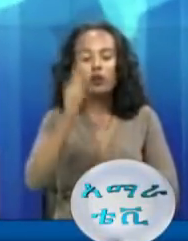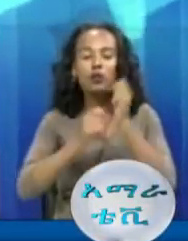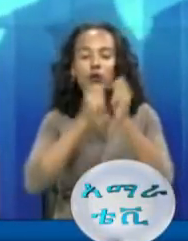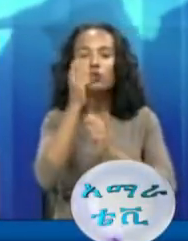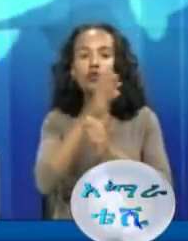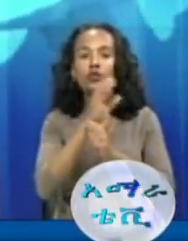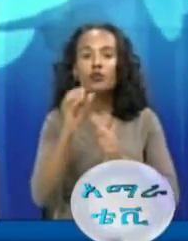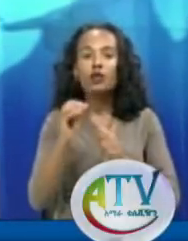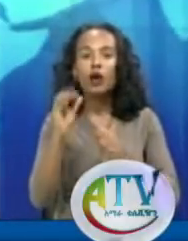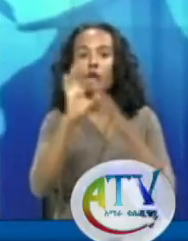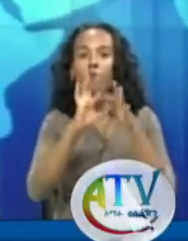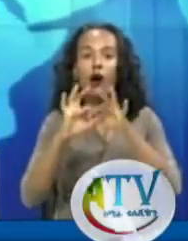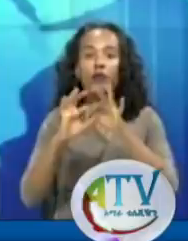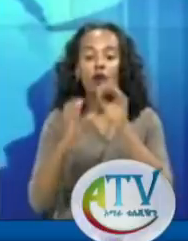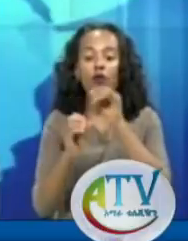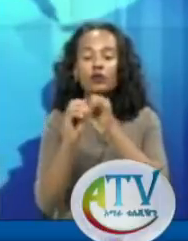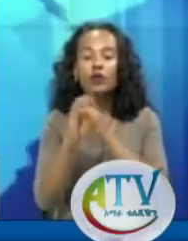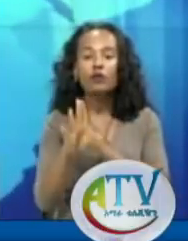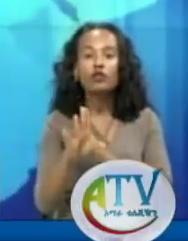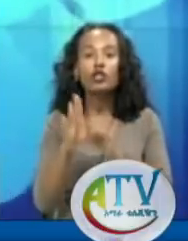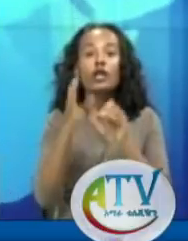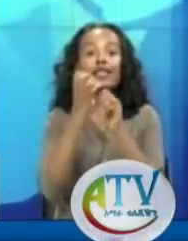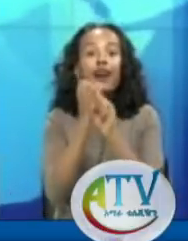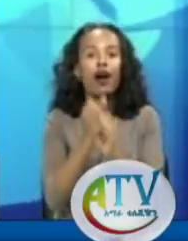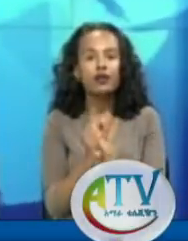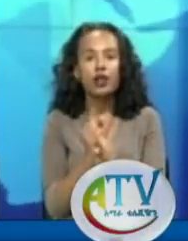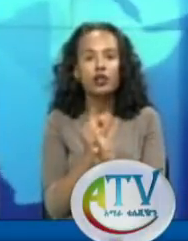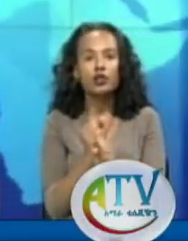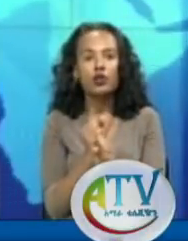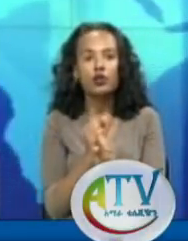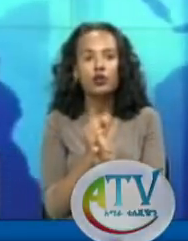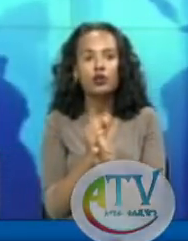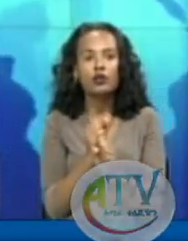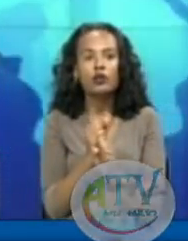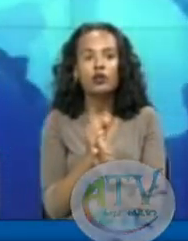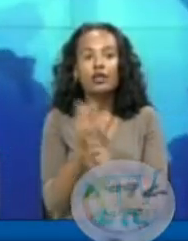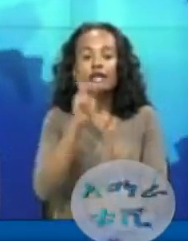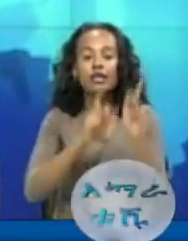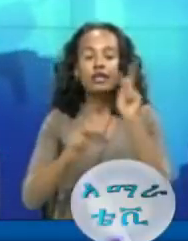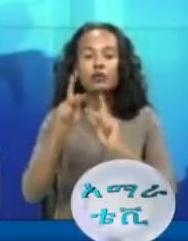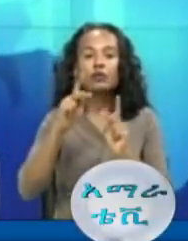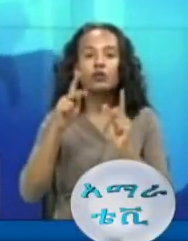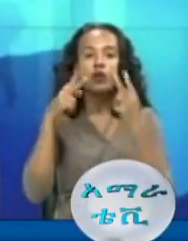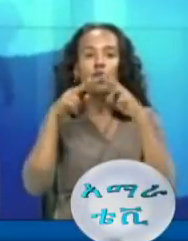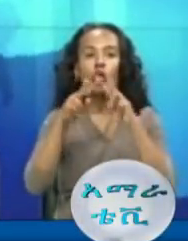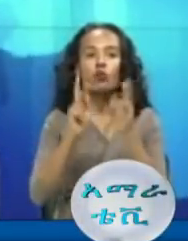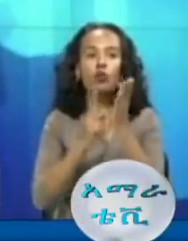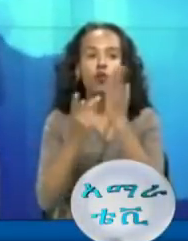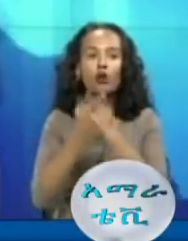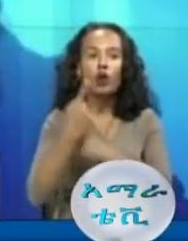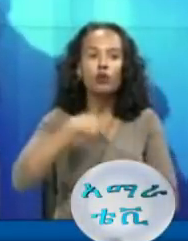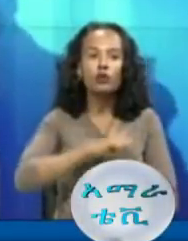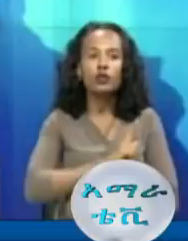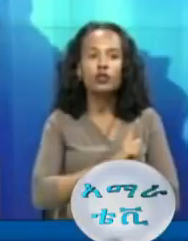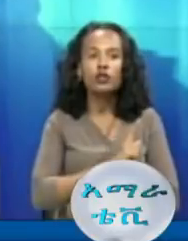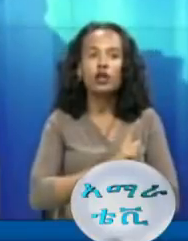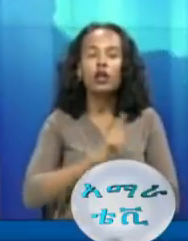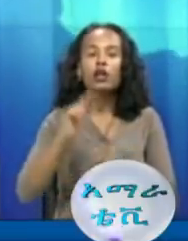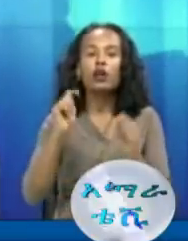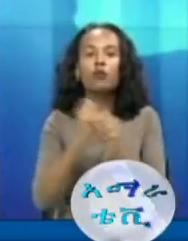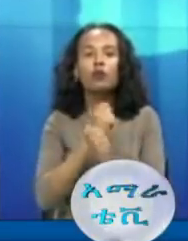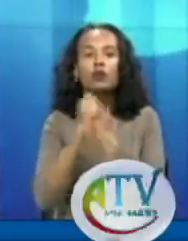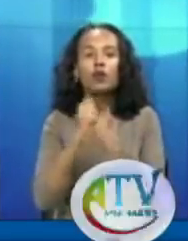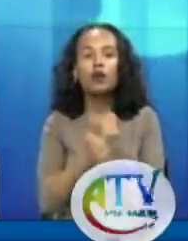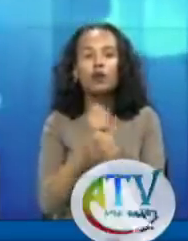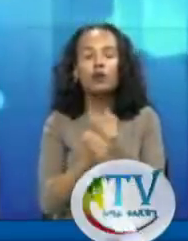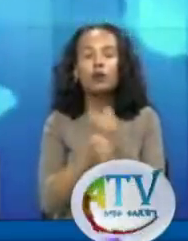በቱሪዝምና በማህበራዊ ዘርፎች የያዝናቸውን ህዝብ ተኮር ፕሮግራሞቻችንን የምንተገብርበት